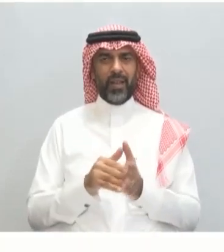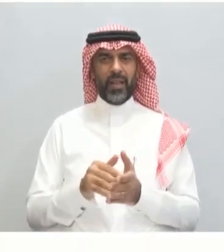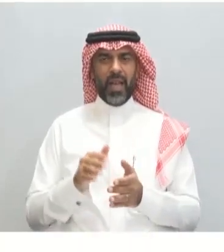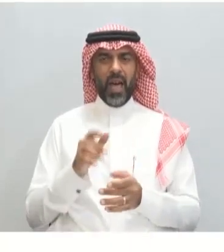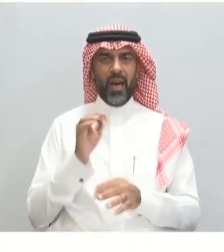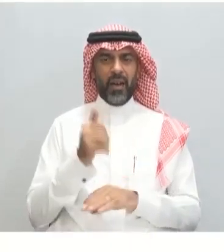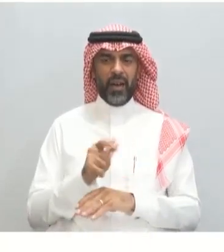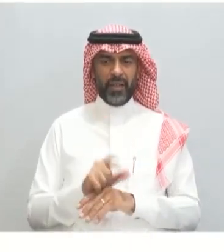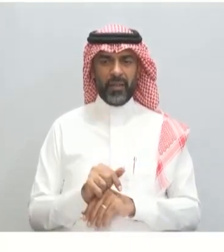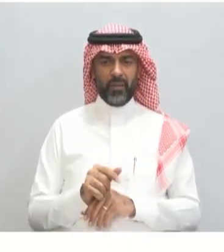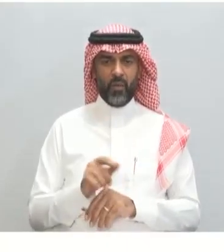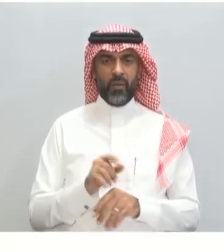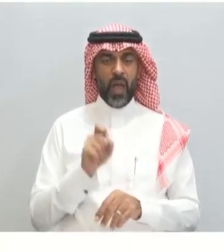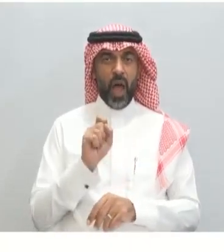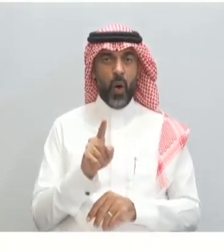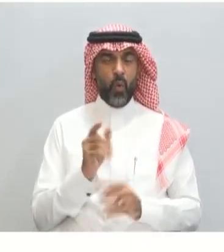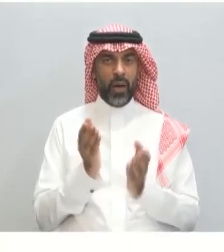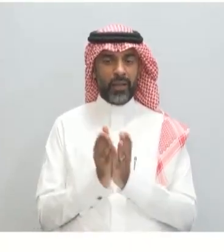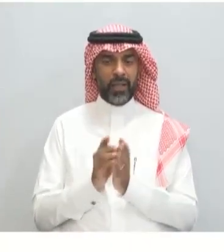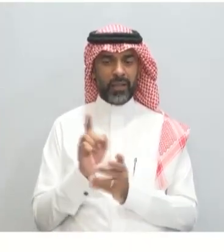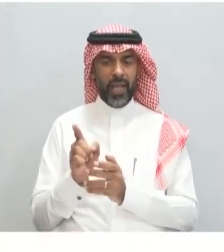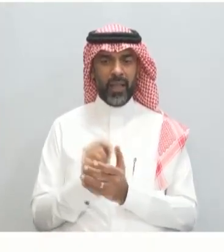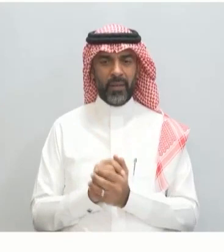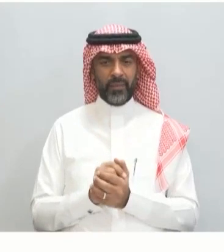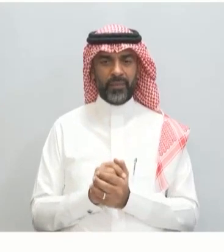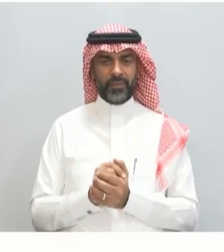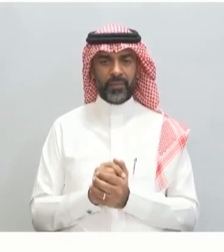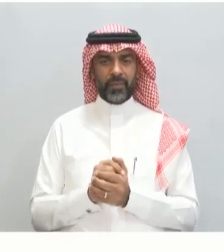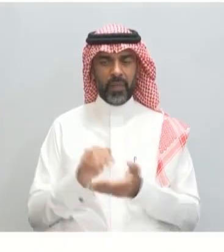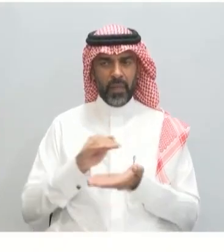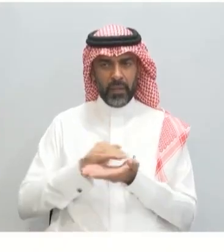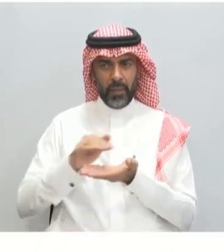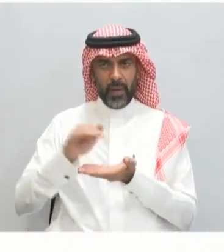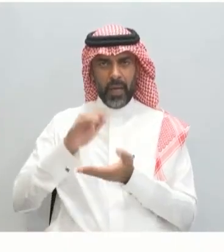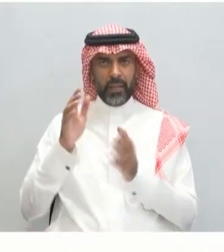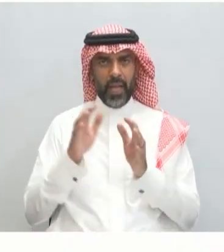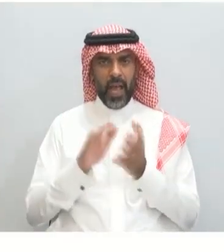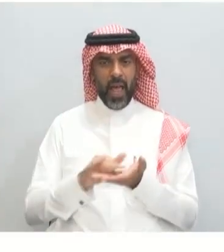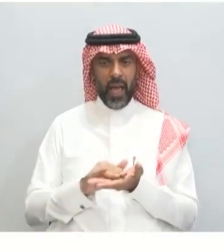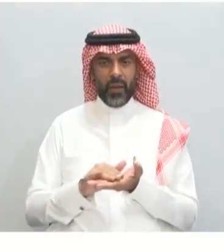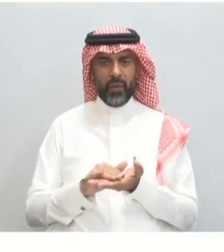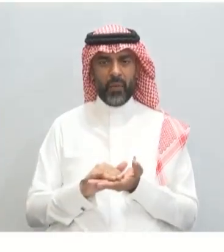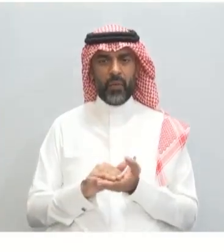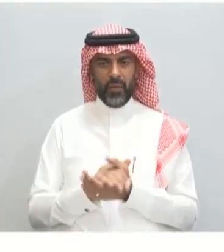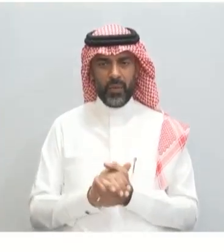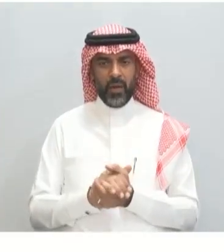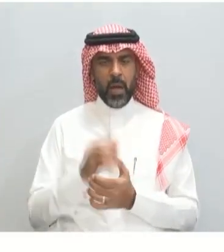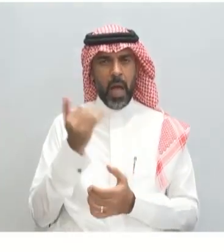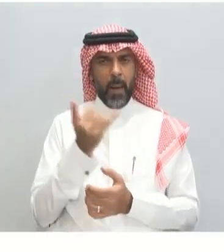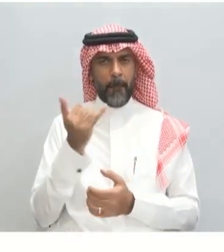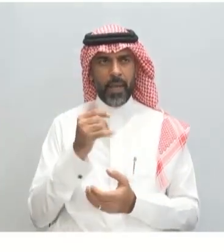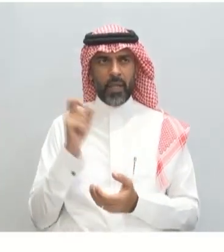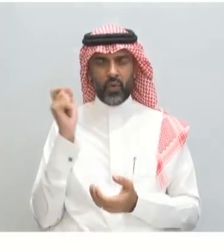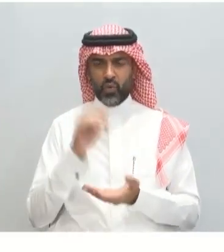الرئيسيه وفي اولى هذه دروس هذه الوحده تعرفنا على طبقات الارض صخور القشره الارضيه اهميه